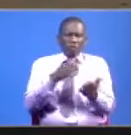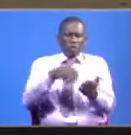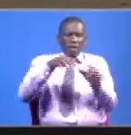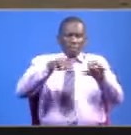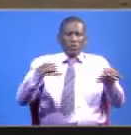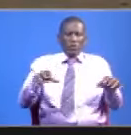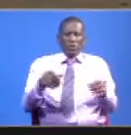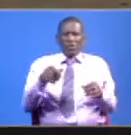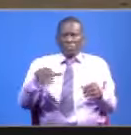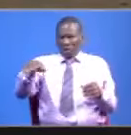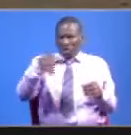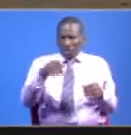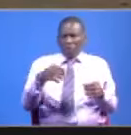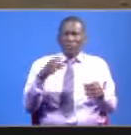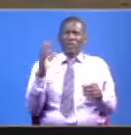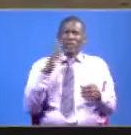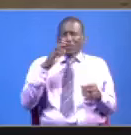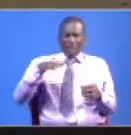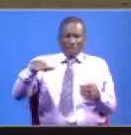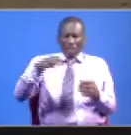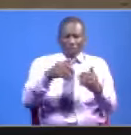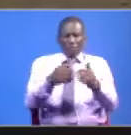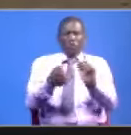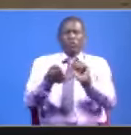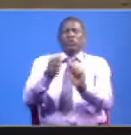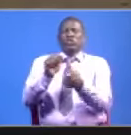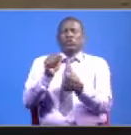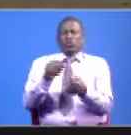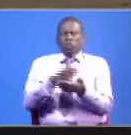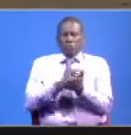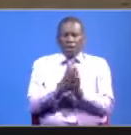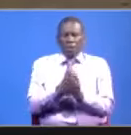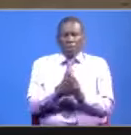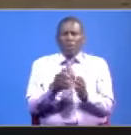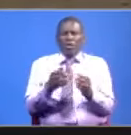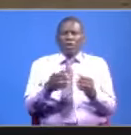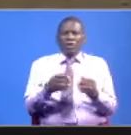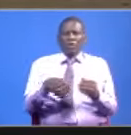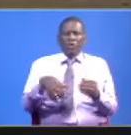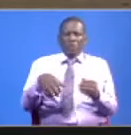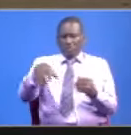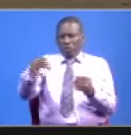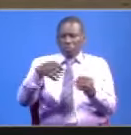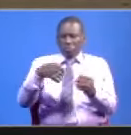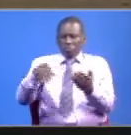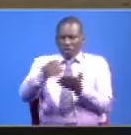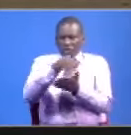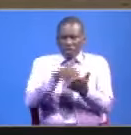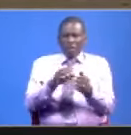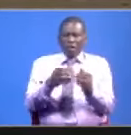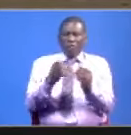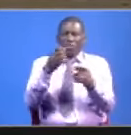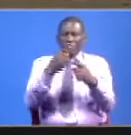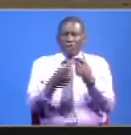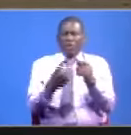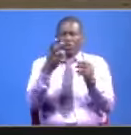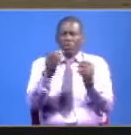lilikuwa jalala kabla ya kubadilishwa na kuwa kituo hiki cha kisasa cha usafiri mnamo mwaka